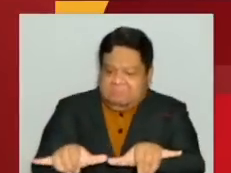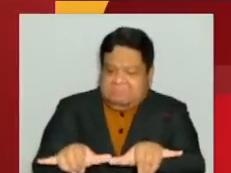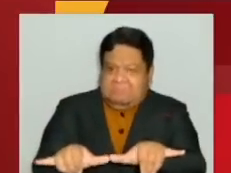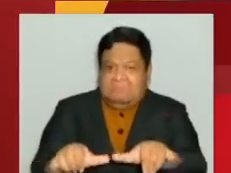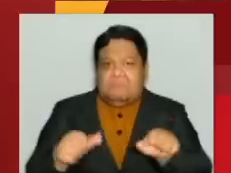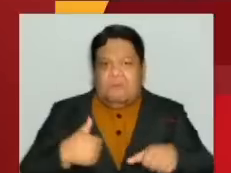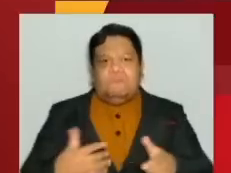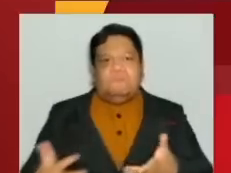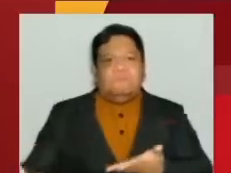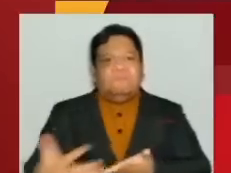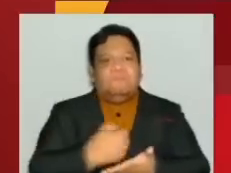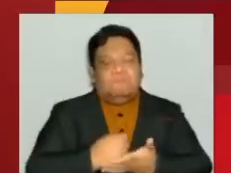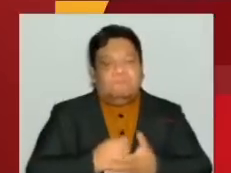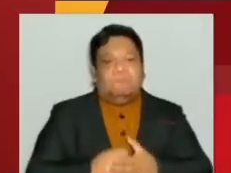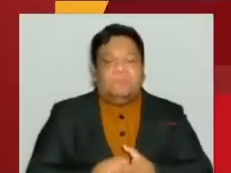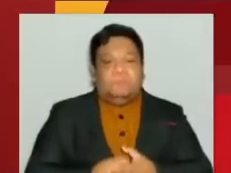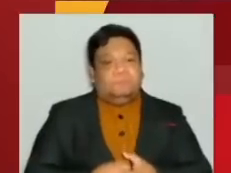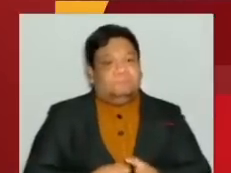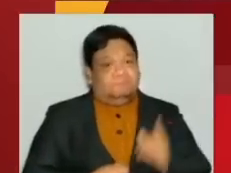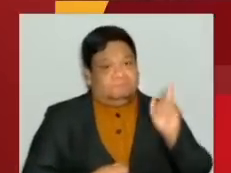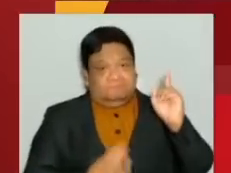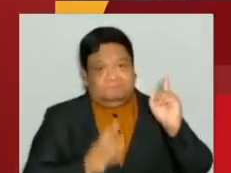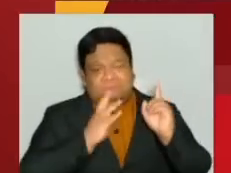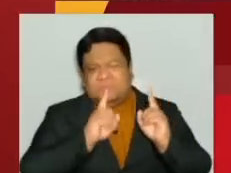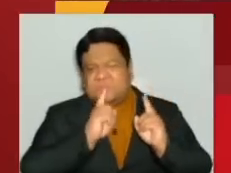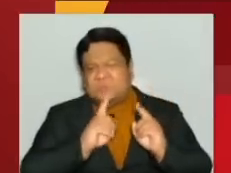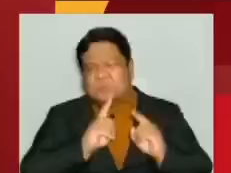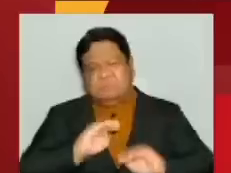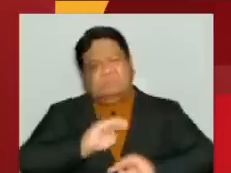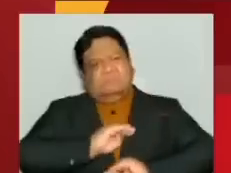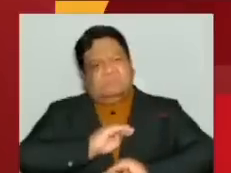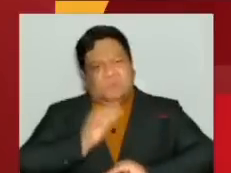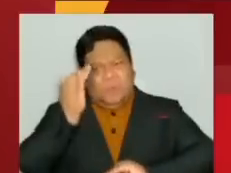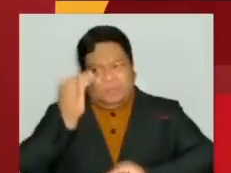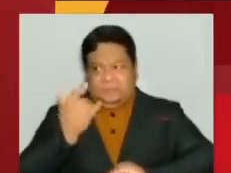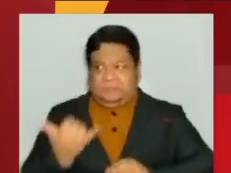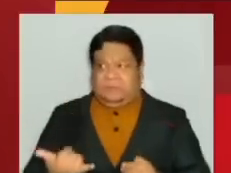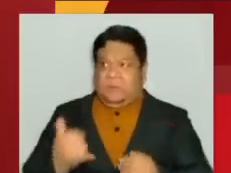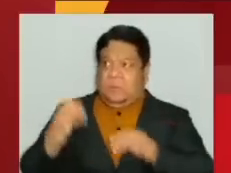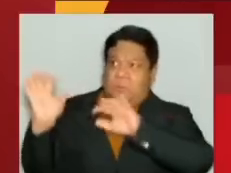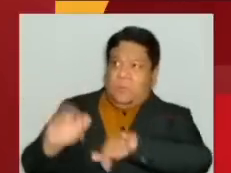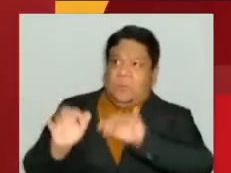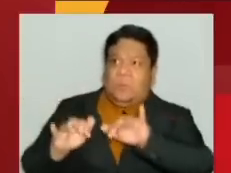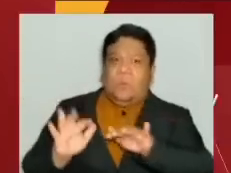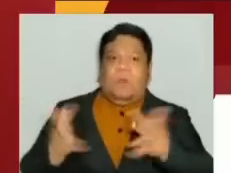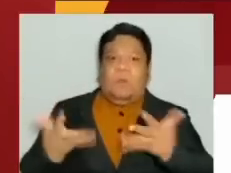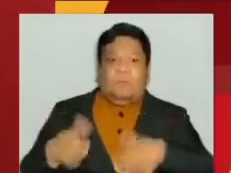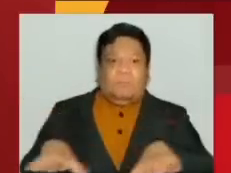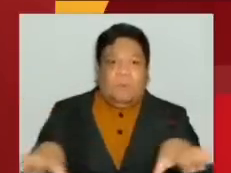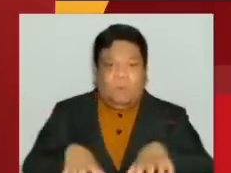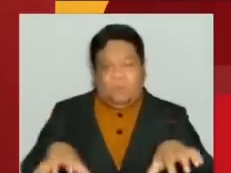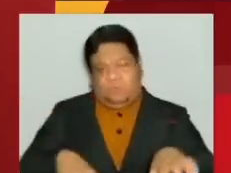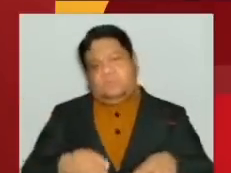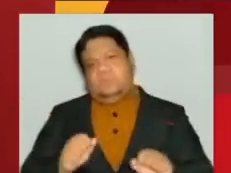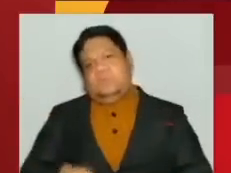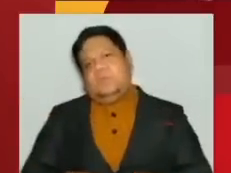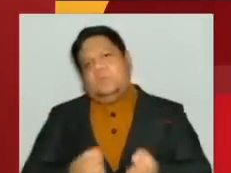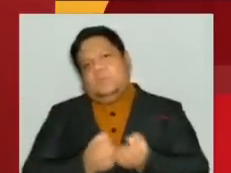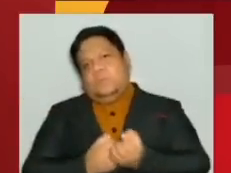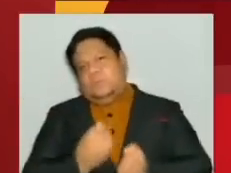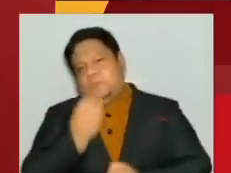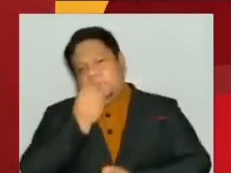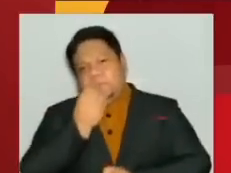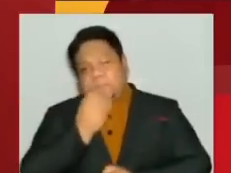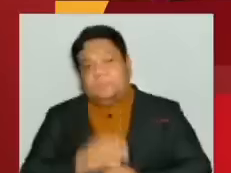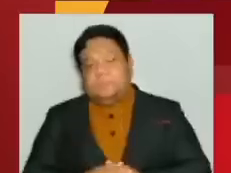para makaraos lalo't walang hanap buhay dahil sa bagyo. Sa ngayon, 3 pamilya na lang ang nasa evacuation center. Marami raw